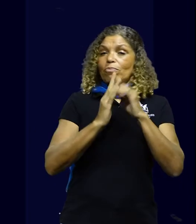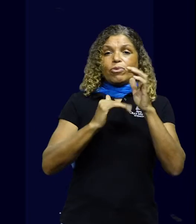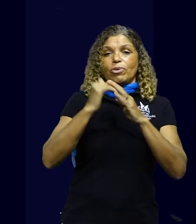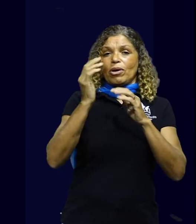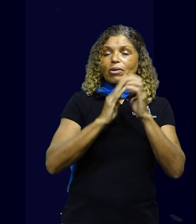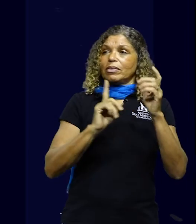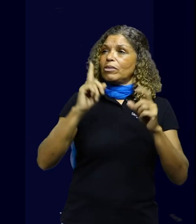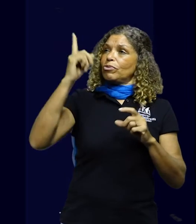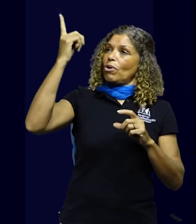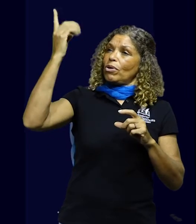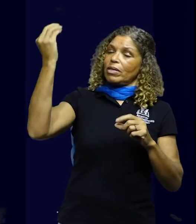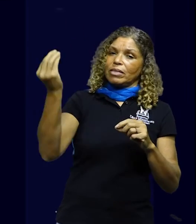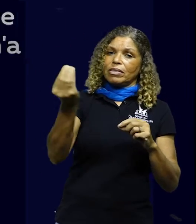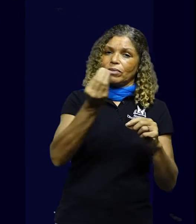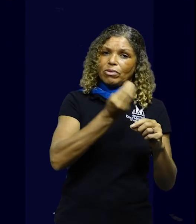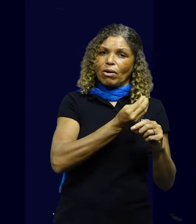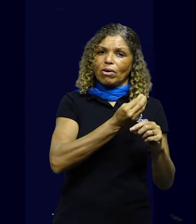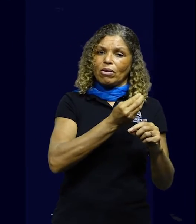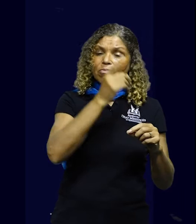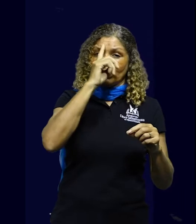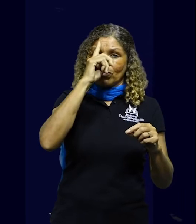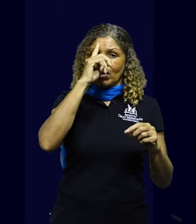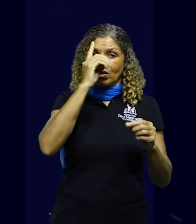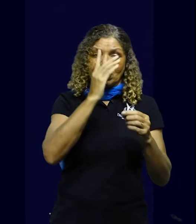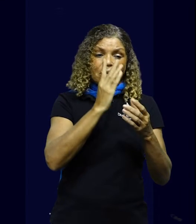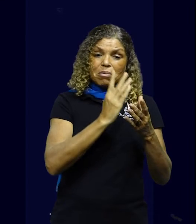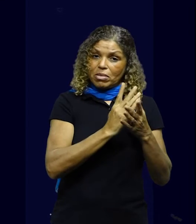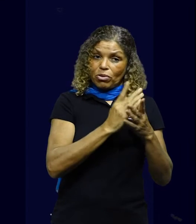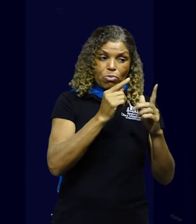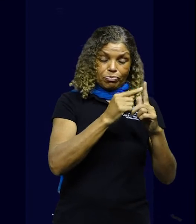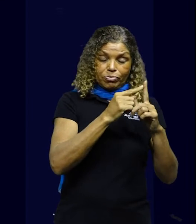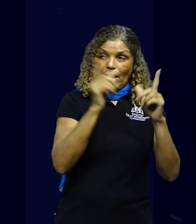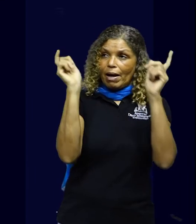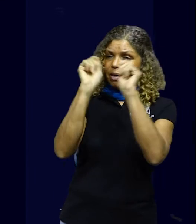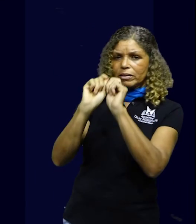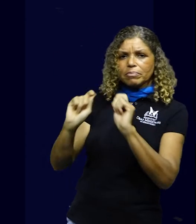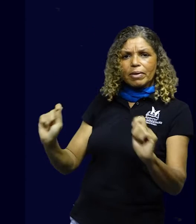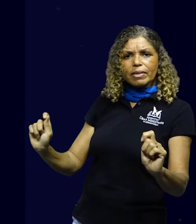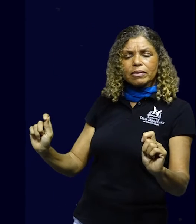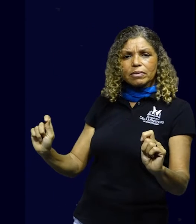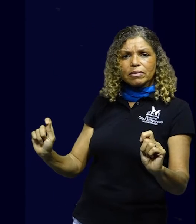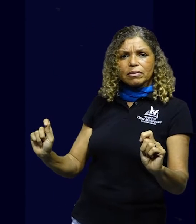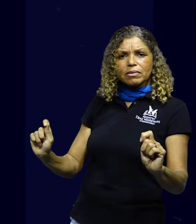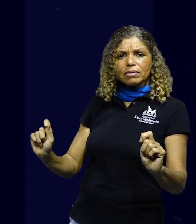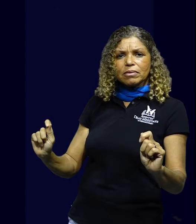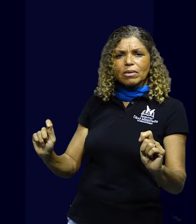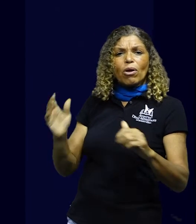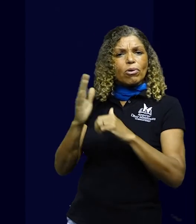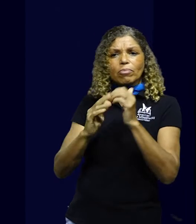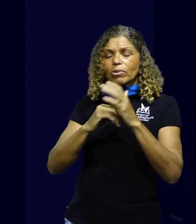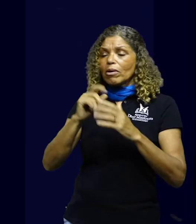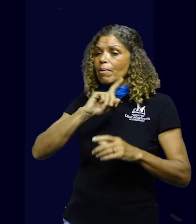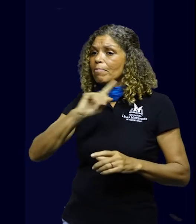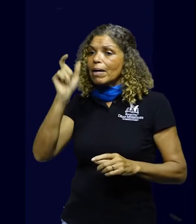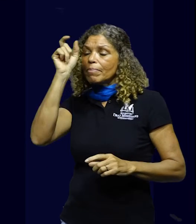lui. » Il dit encore, « Mais le bonheur n'est pas pour le méchant et il ne prolongera point ses jours,